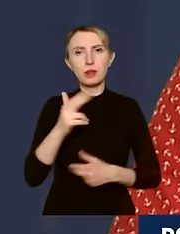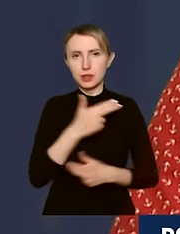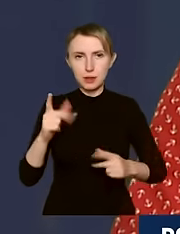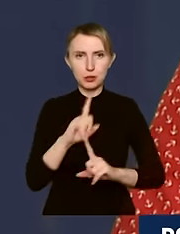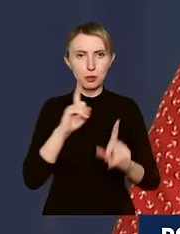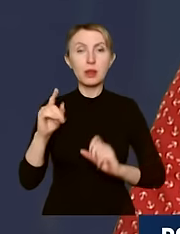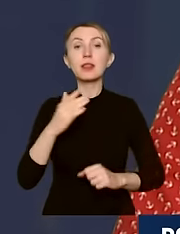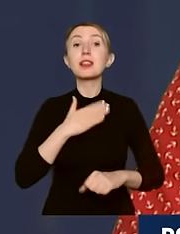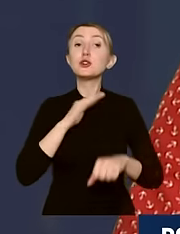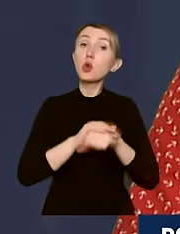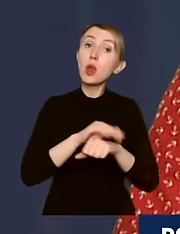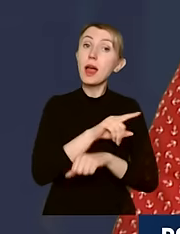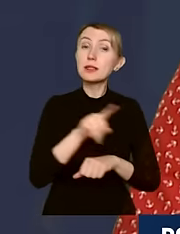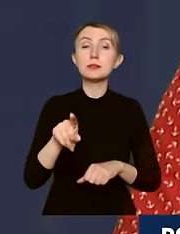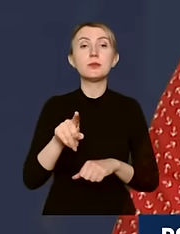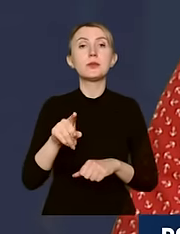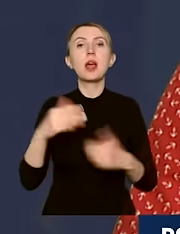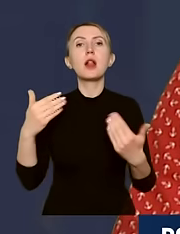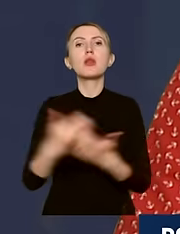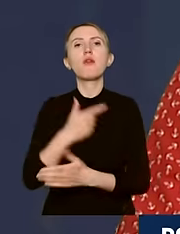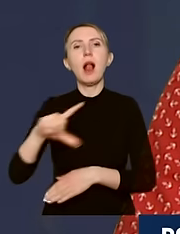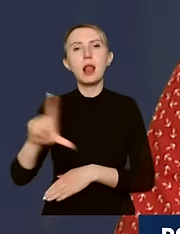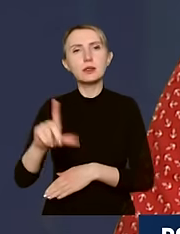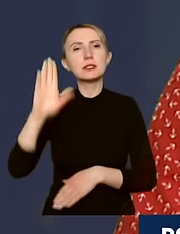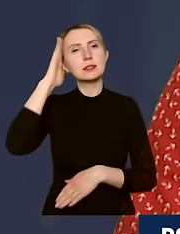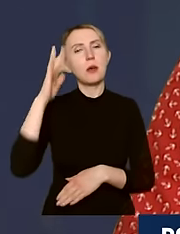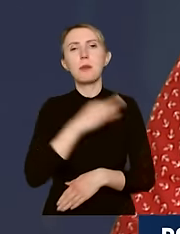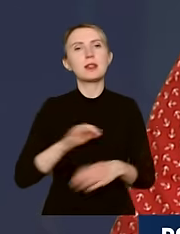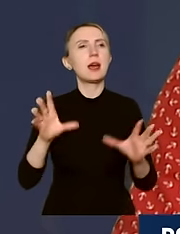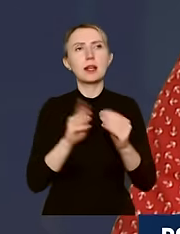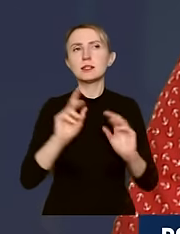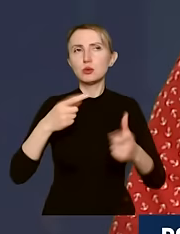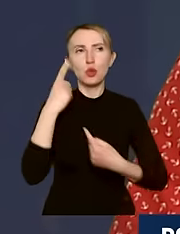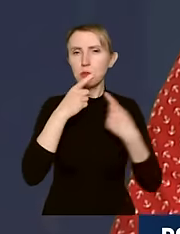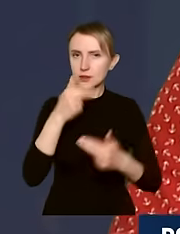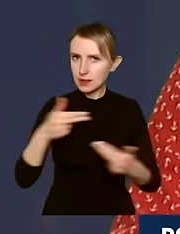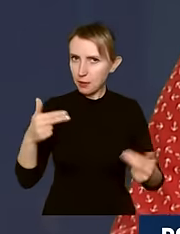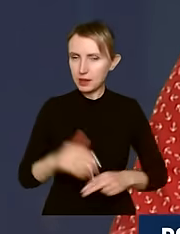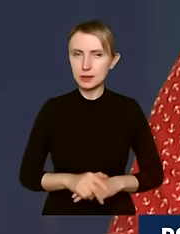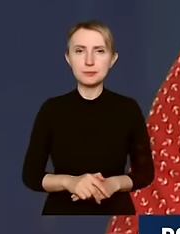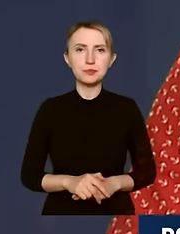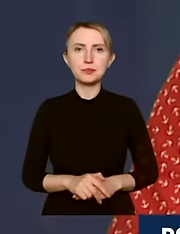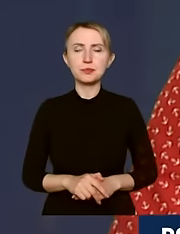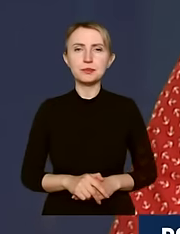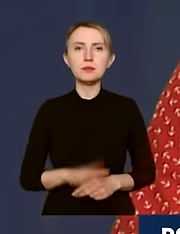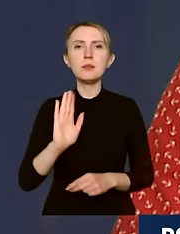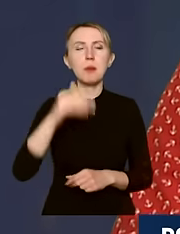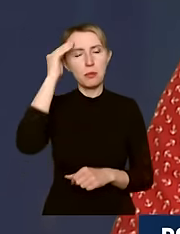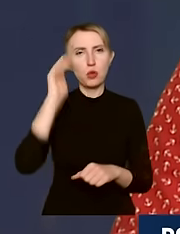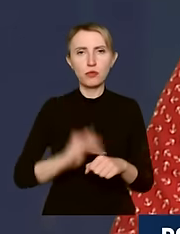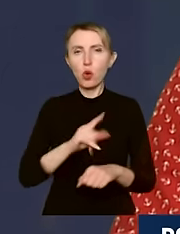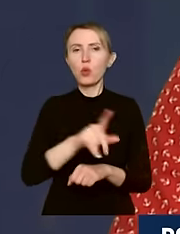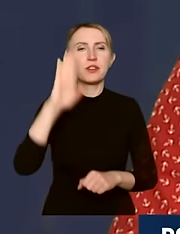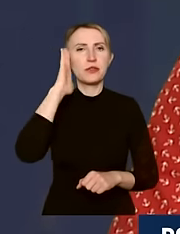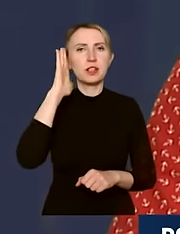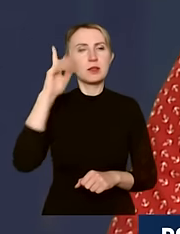nasi koledzy i koleżanki z Nowej Lewicy znają stanowisko partii Razem w tym zakresie. Też są poinformowani, wiedzą o tym, że my